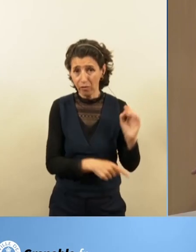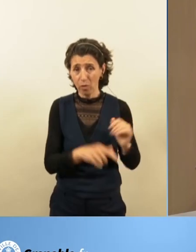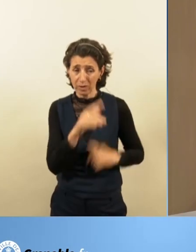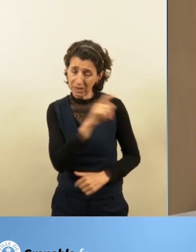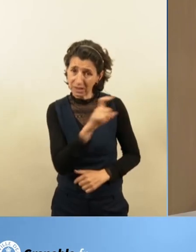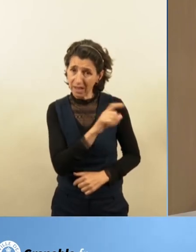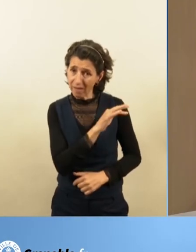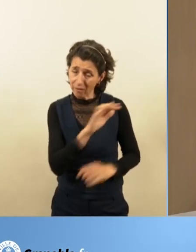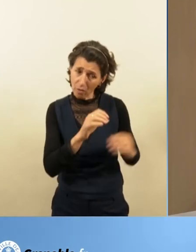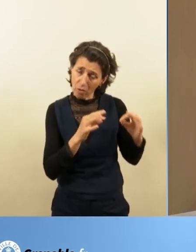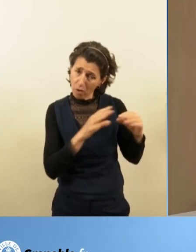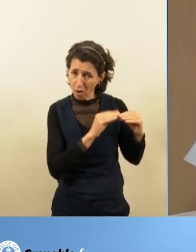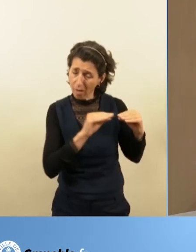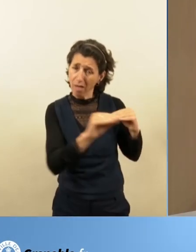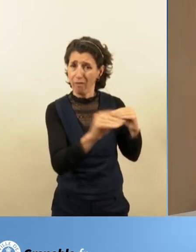temps